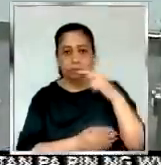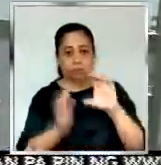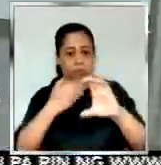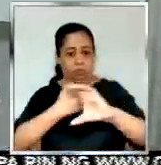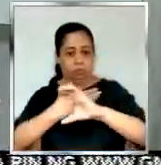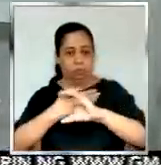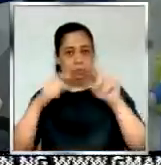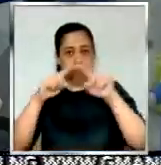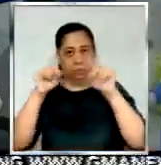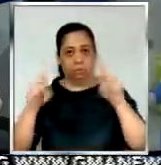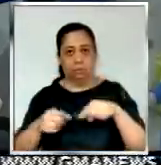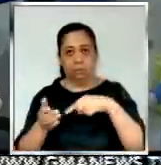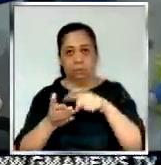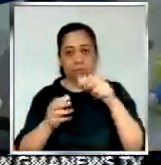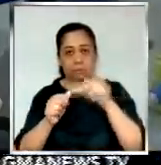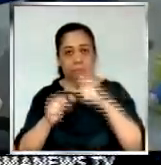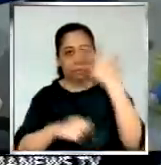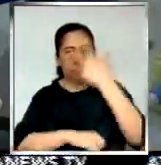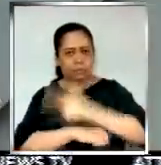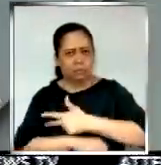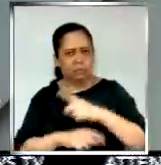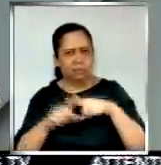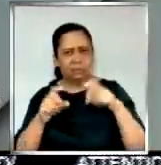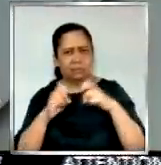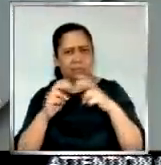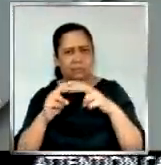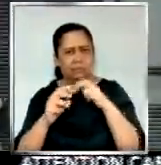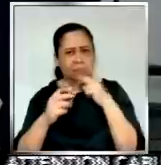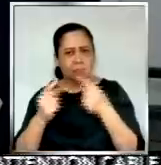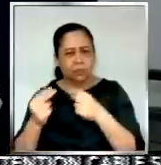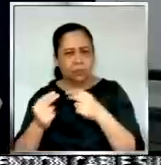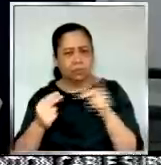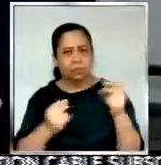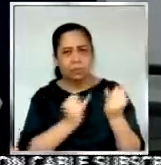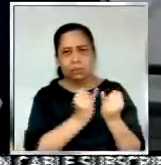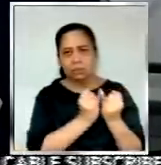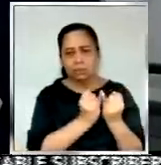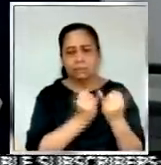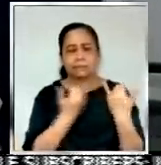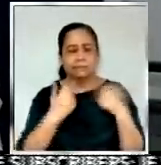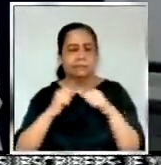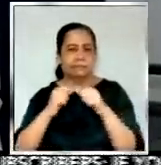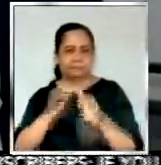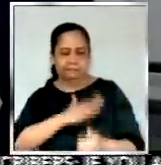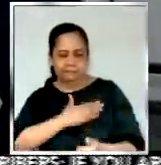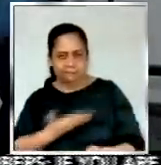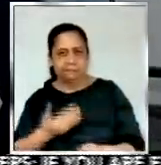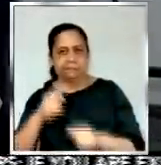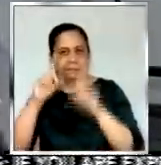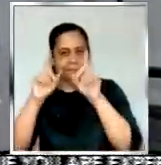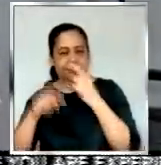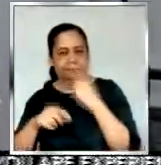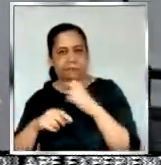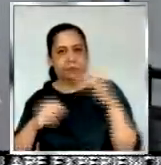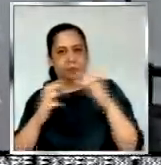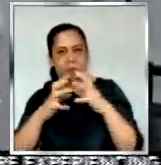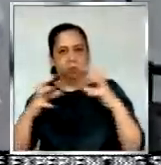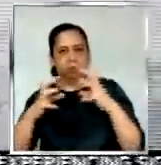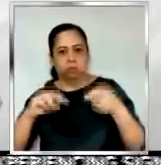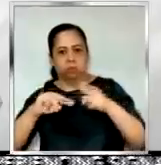sila kada 3 araw, pero kahit hindi ito ginawa ng PhilHealth, tinuloy nila ang testing hanggang lumobo na ang